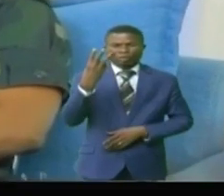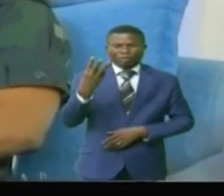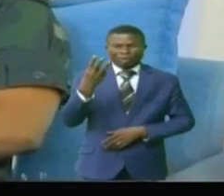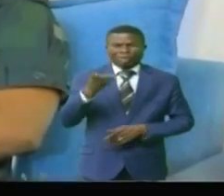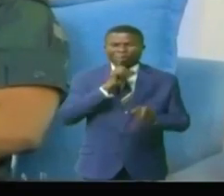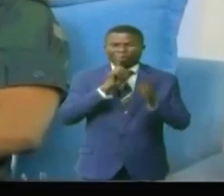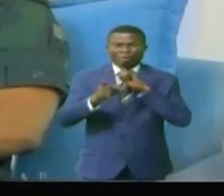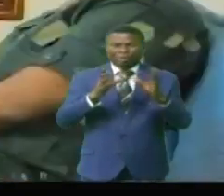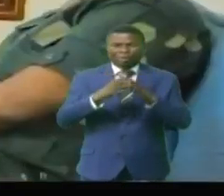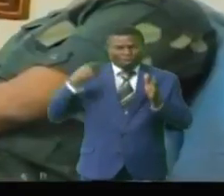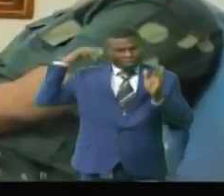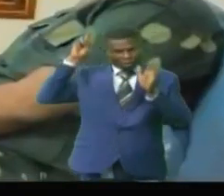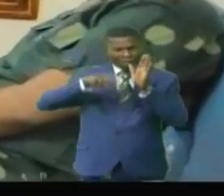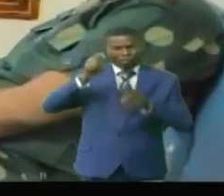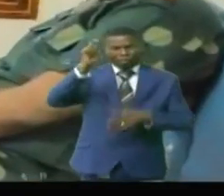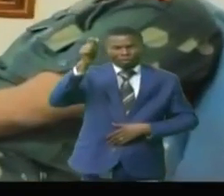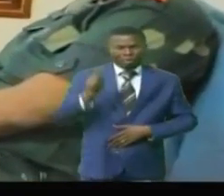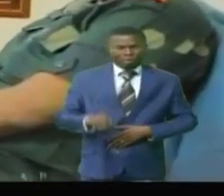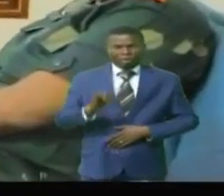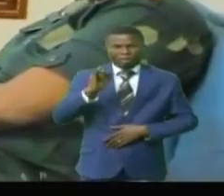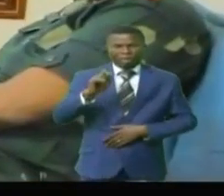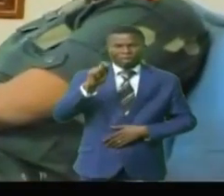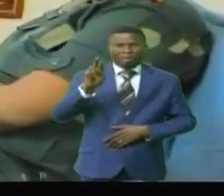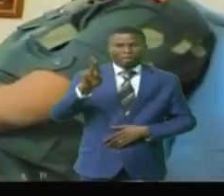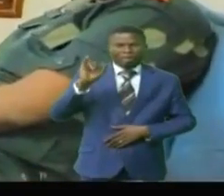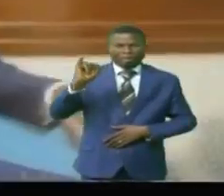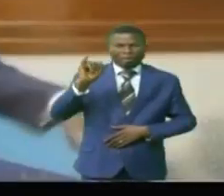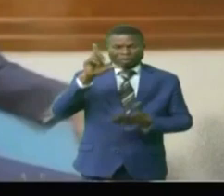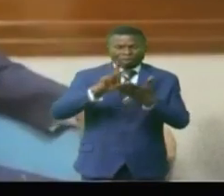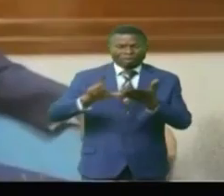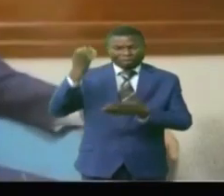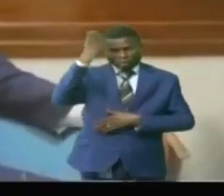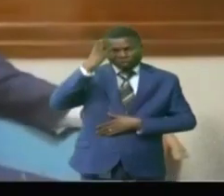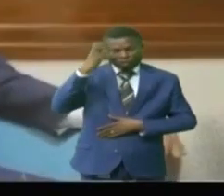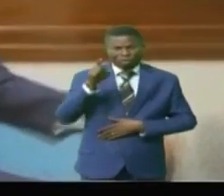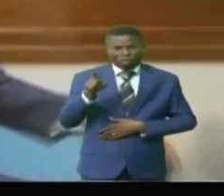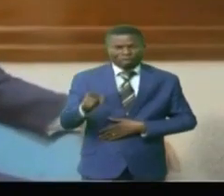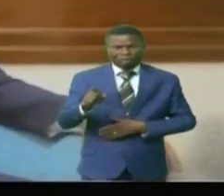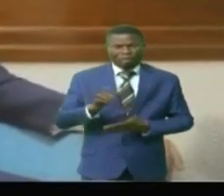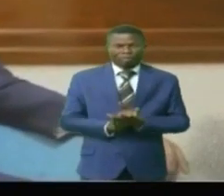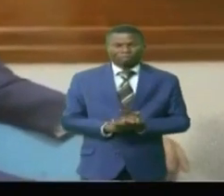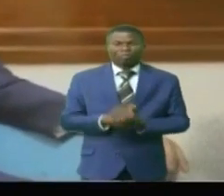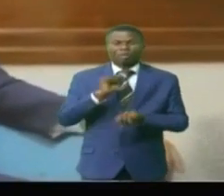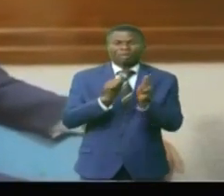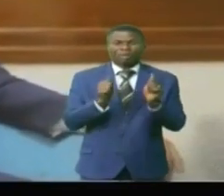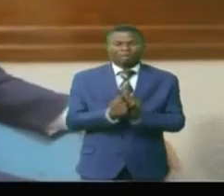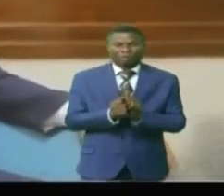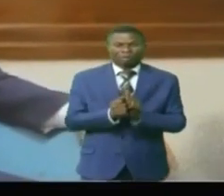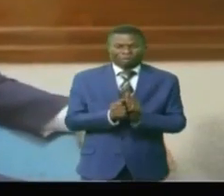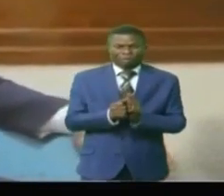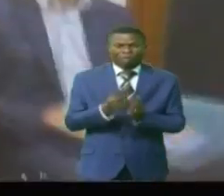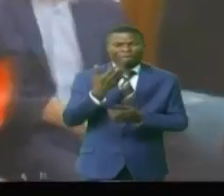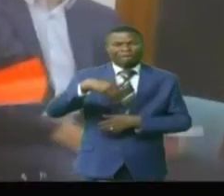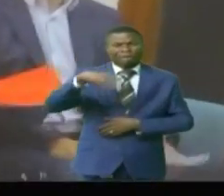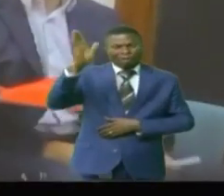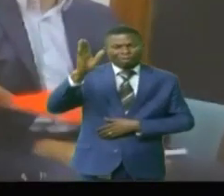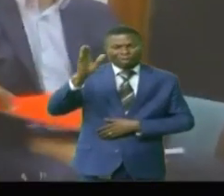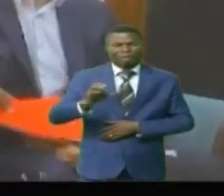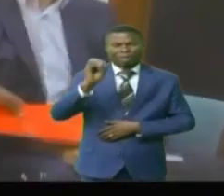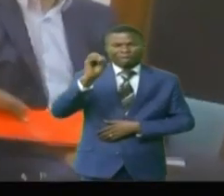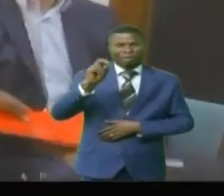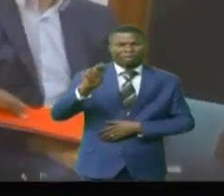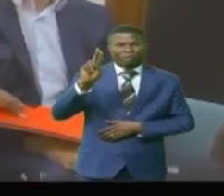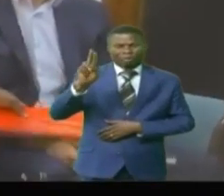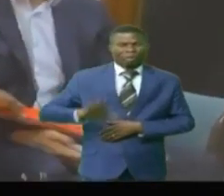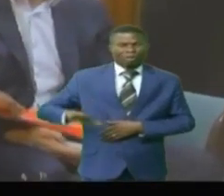échange avec le gouverneur militaire de l'Ituri, le lieutenant général Luboyanka Chomadjouni, la question du retrait progressif de la MONUSCO dans